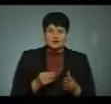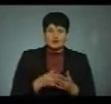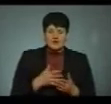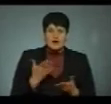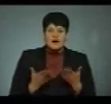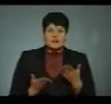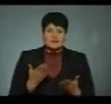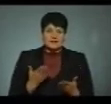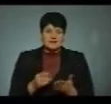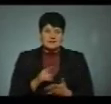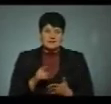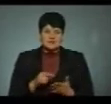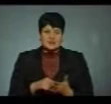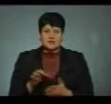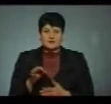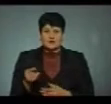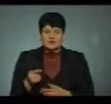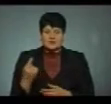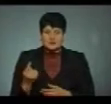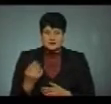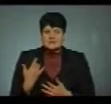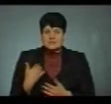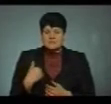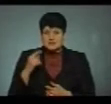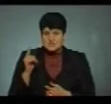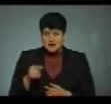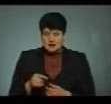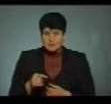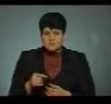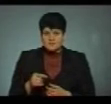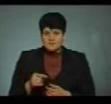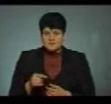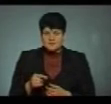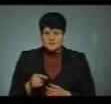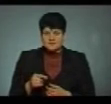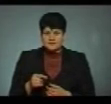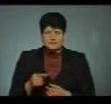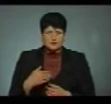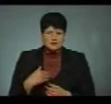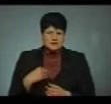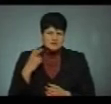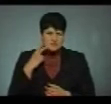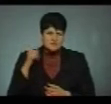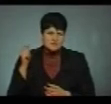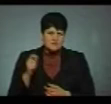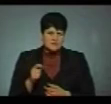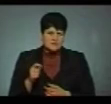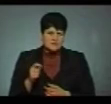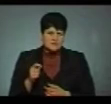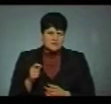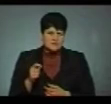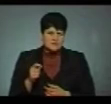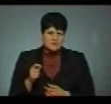Але питання про Тернопільську область. Скільки ми знаємо, що до нас йде з Києва, їде не з Києва,